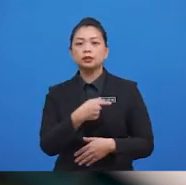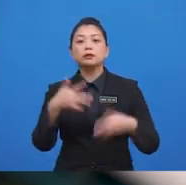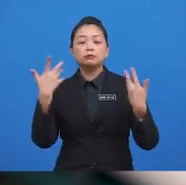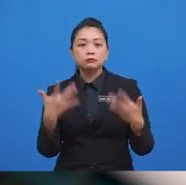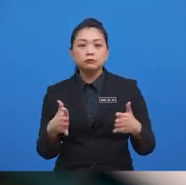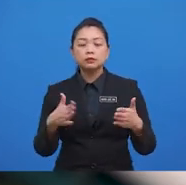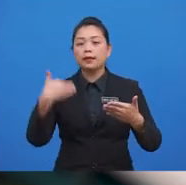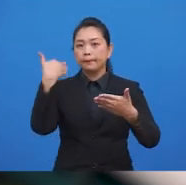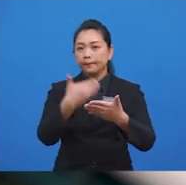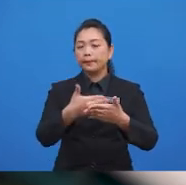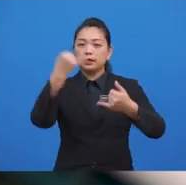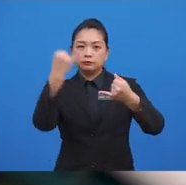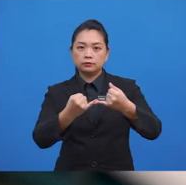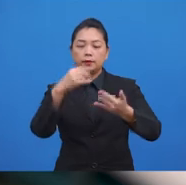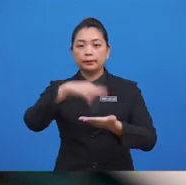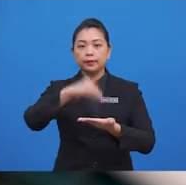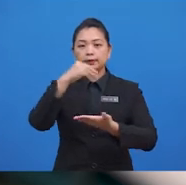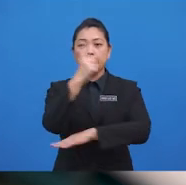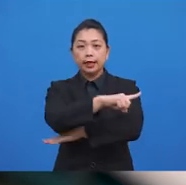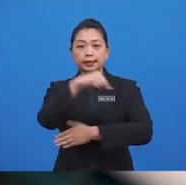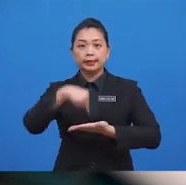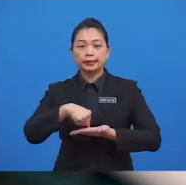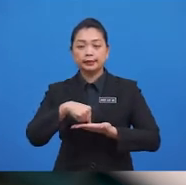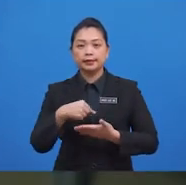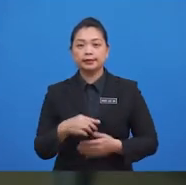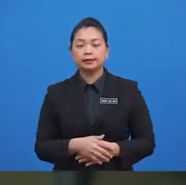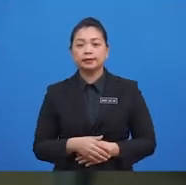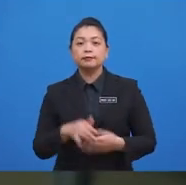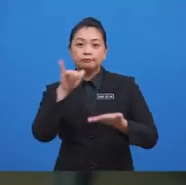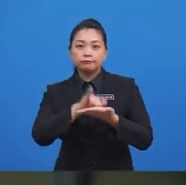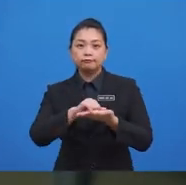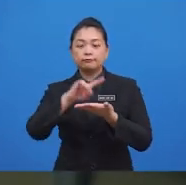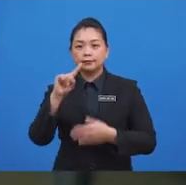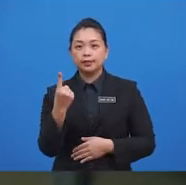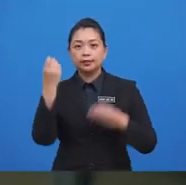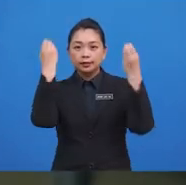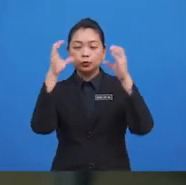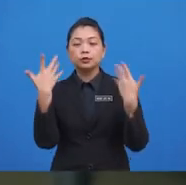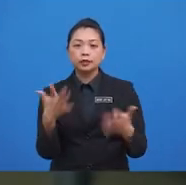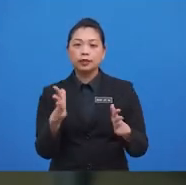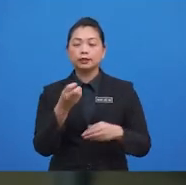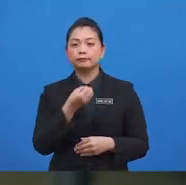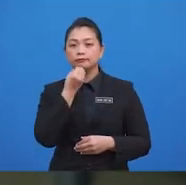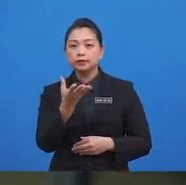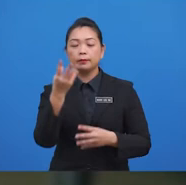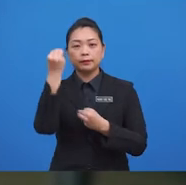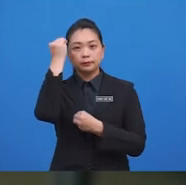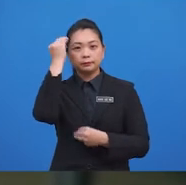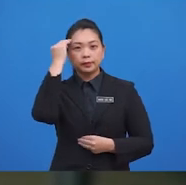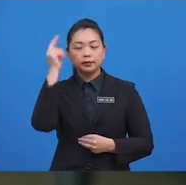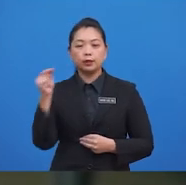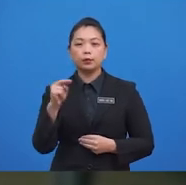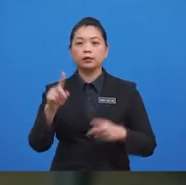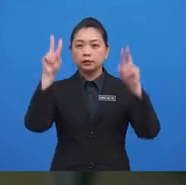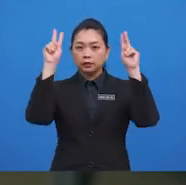telah pun berada di penghujung pelajaran kita untuk hari ini. Demikian tadi, cikgu telah kongsikan pengetahuan